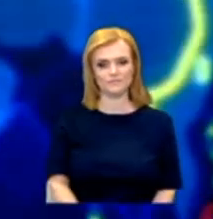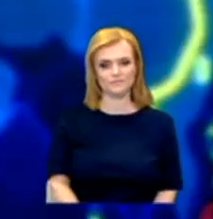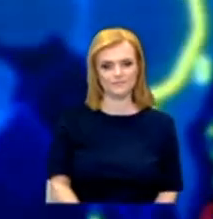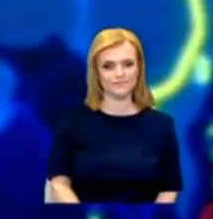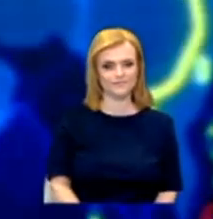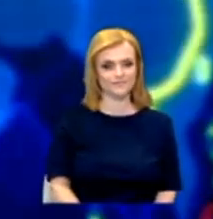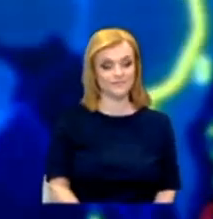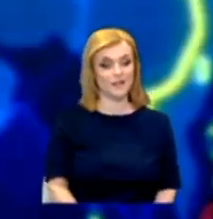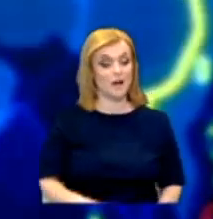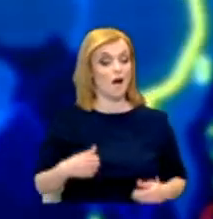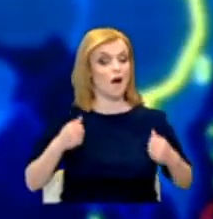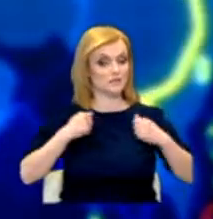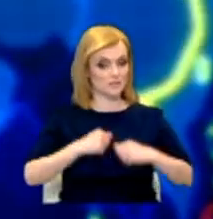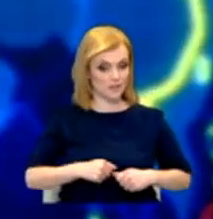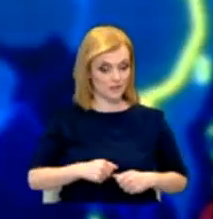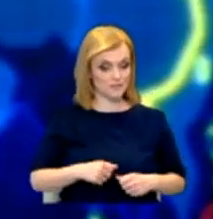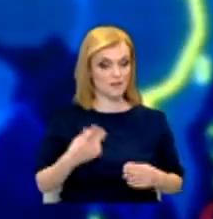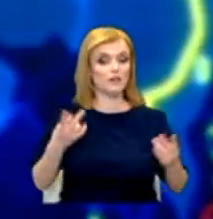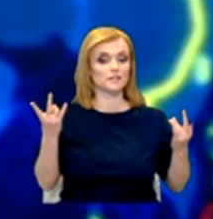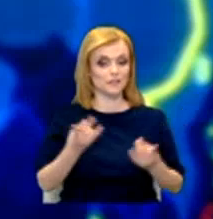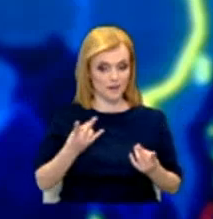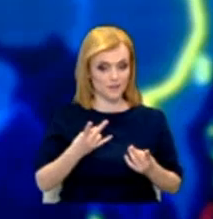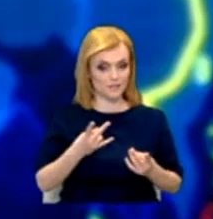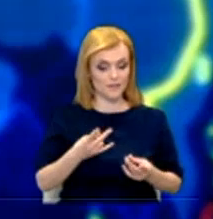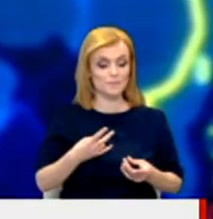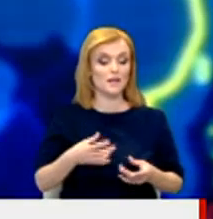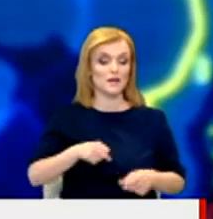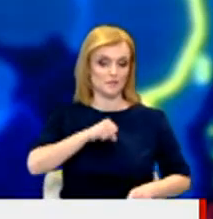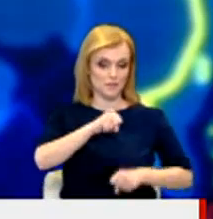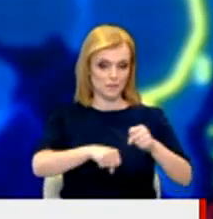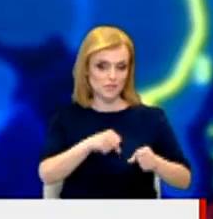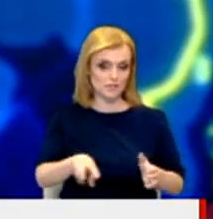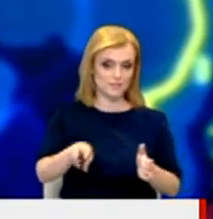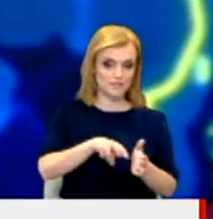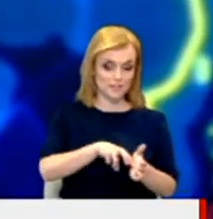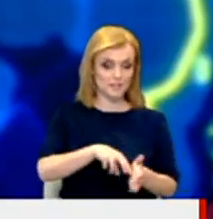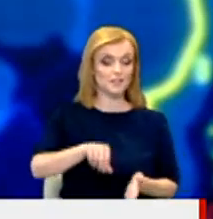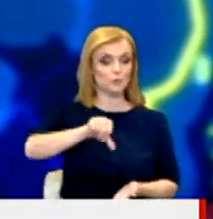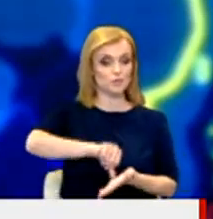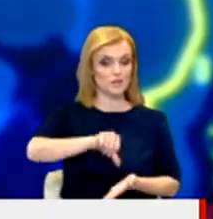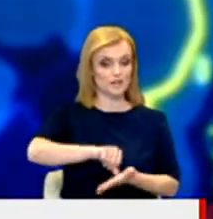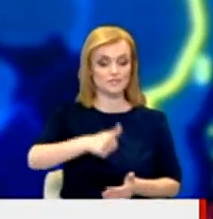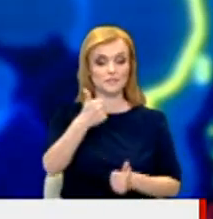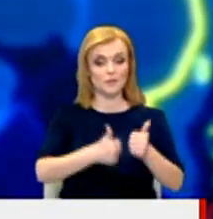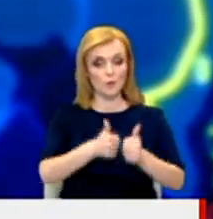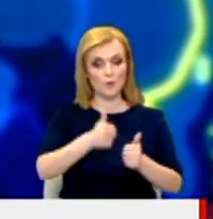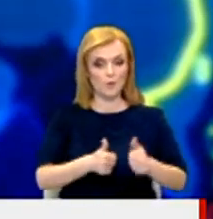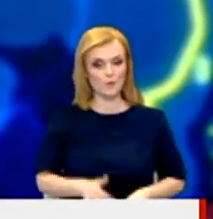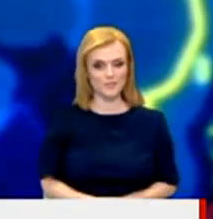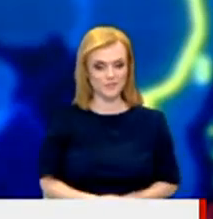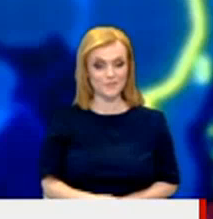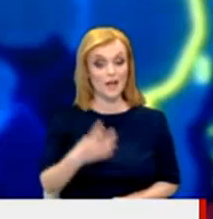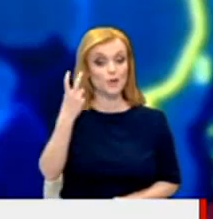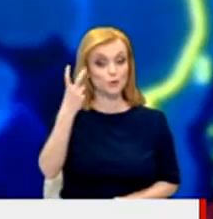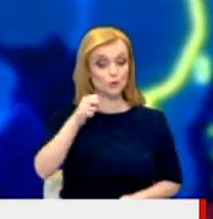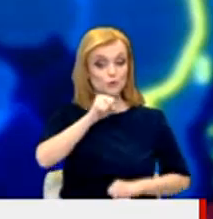S-au echipat corespunzător și au luat bicicletele și au participat la campionatul național de mountain biking din Republica Moldova. Peste